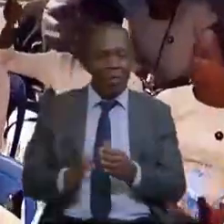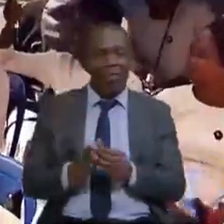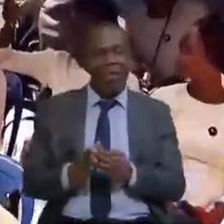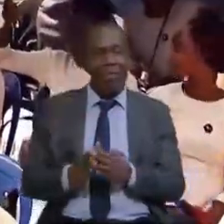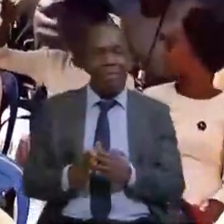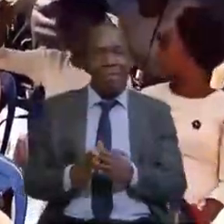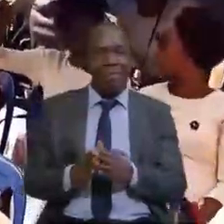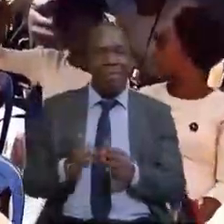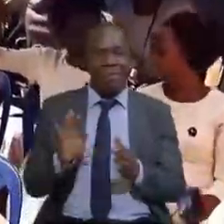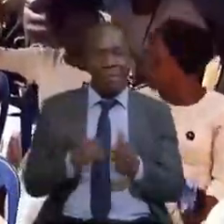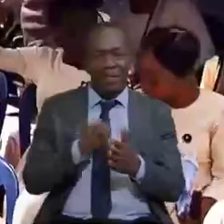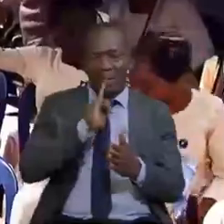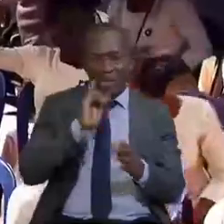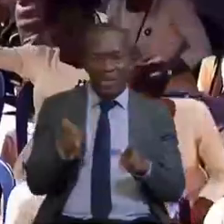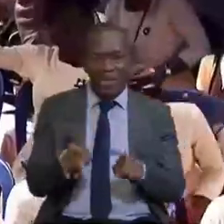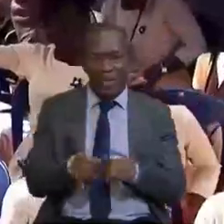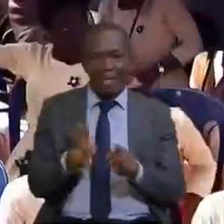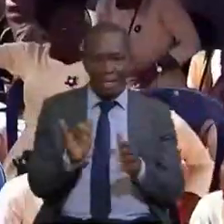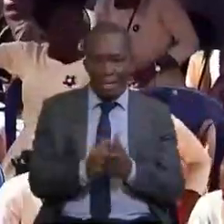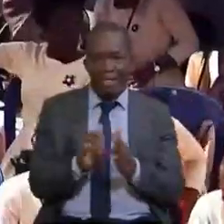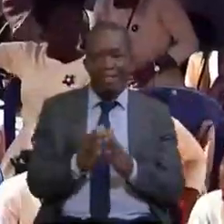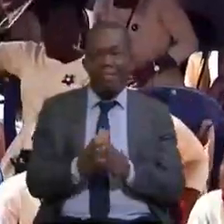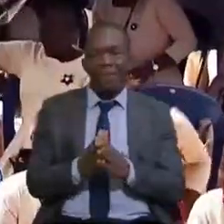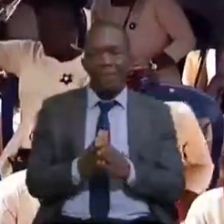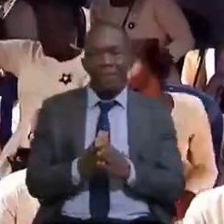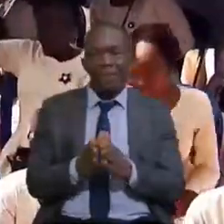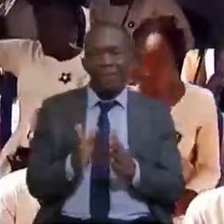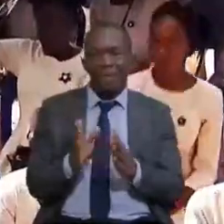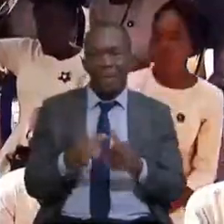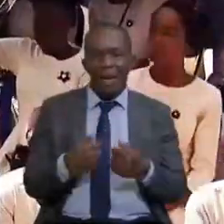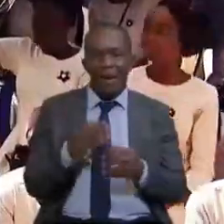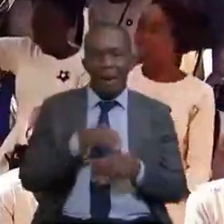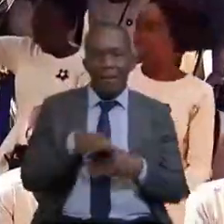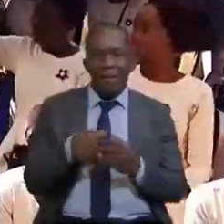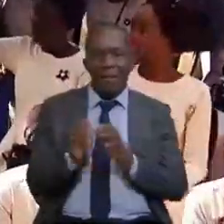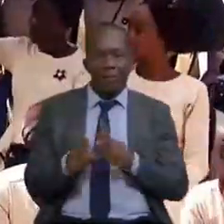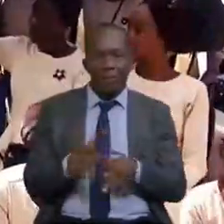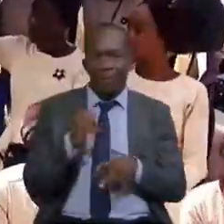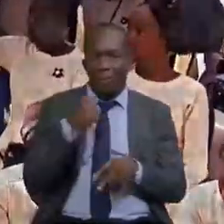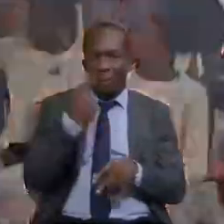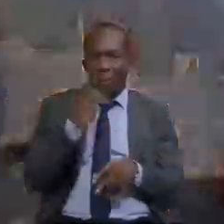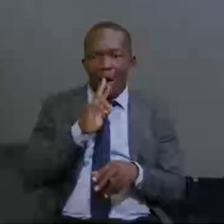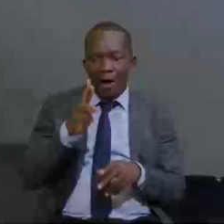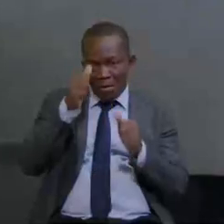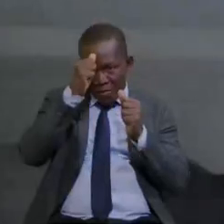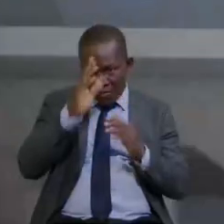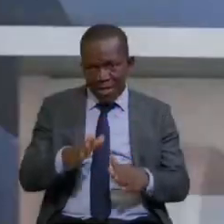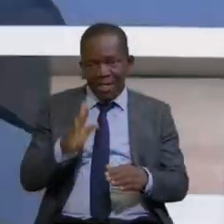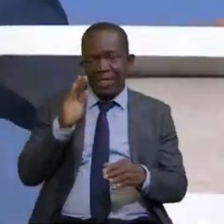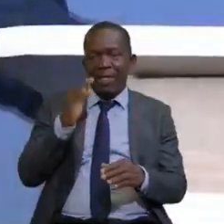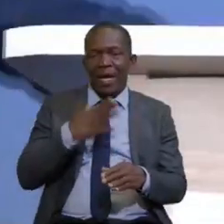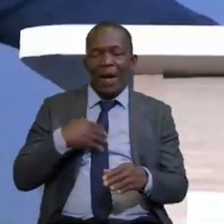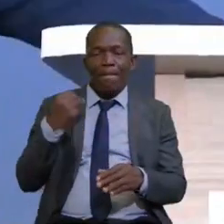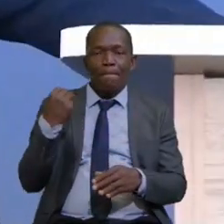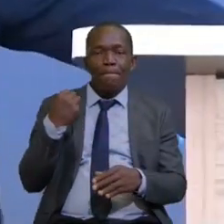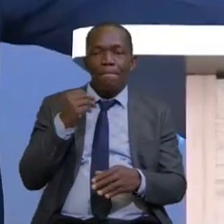comme... Et maintenant, ceux qui sont des jeunes hommes, ceux qui sont des pères et des mères dans le Seigneur, et ceux qui ont